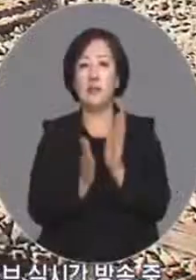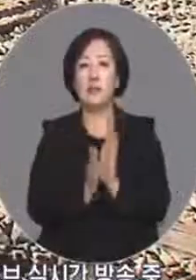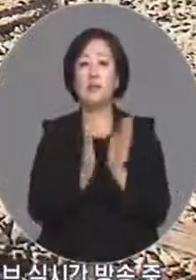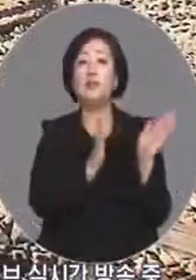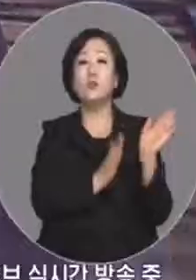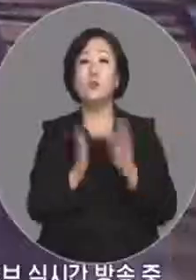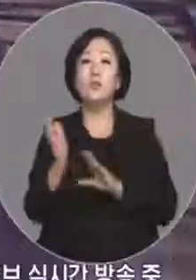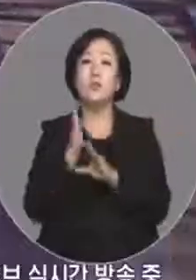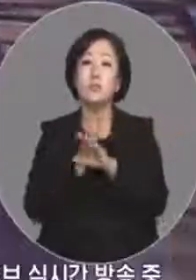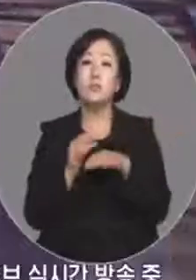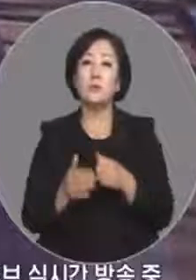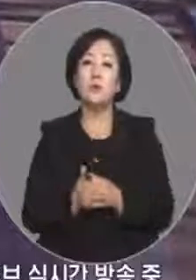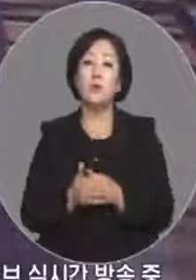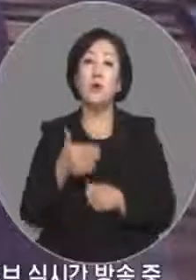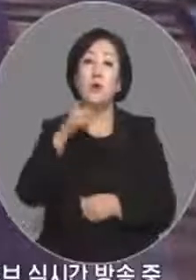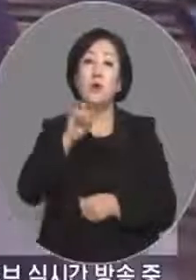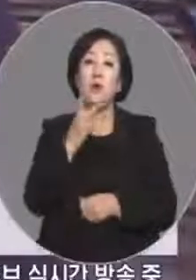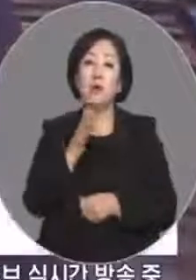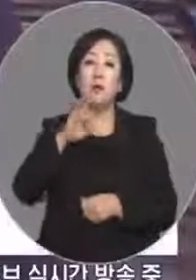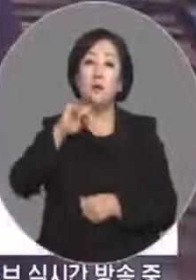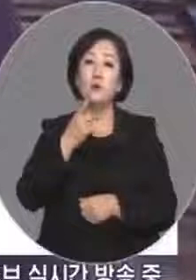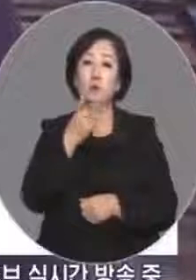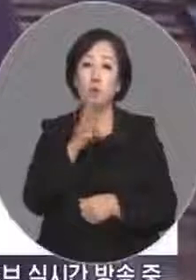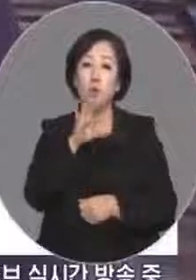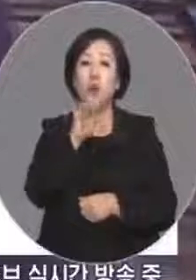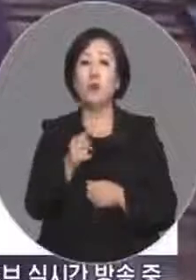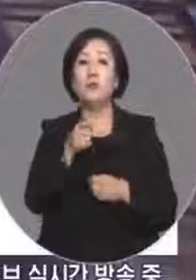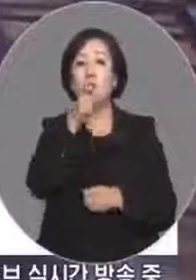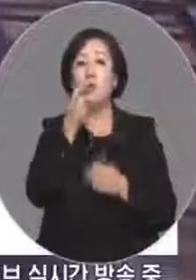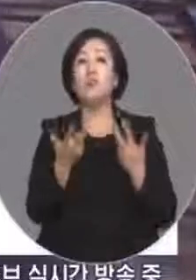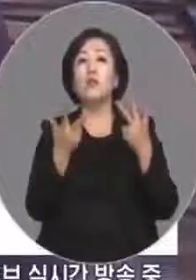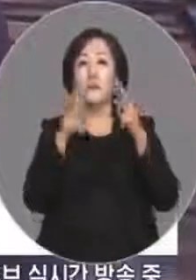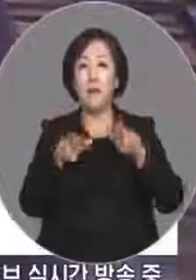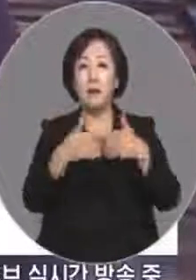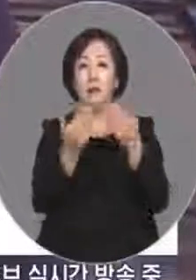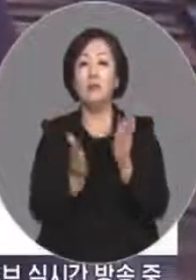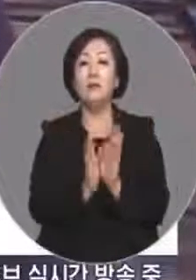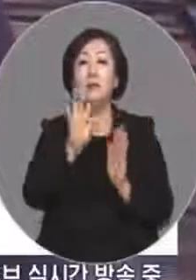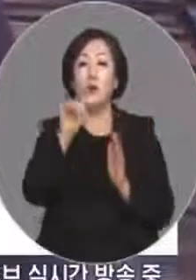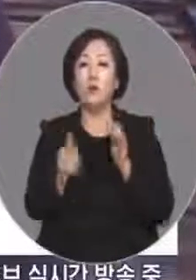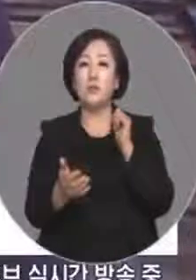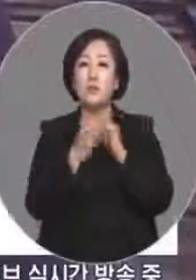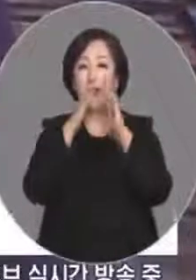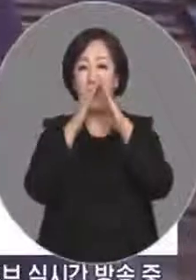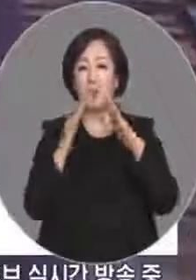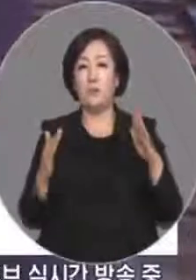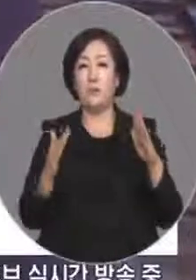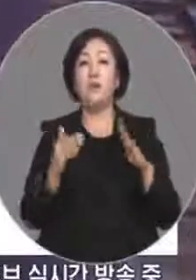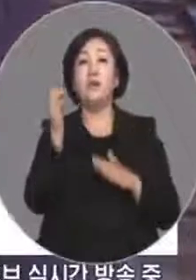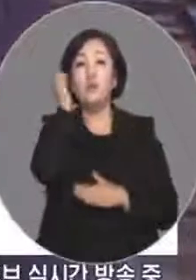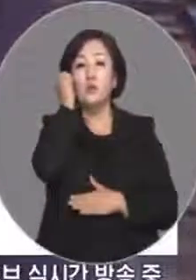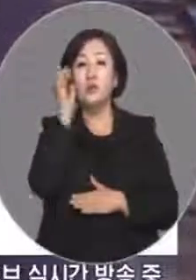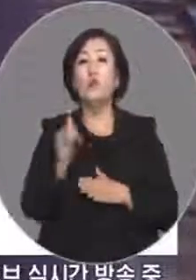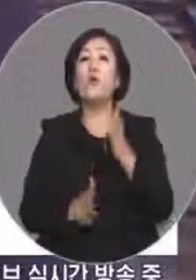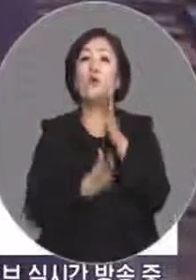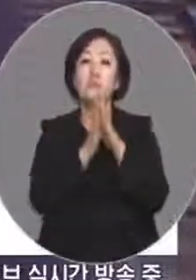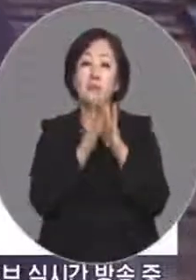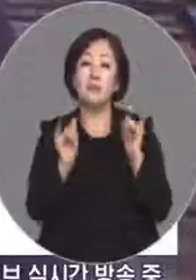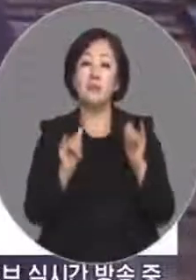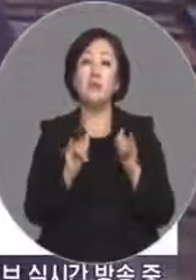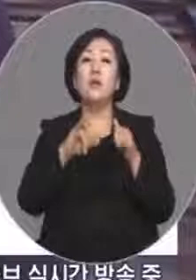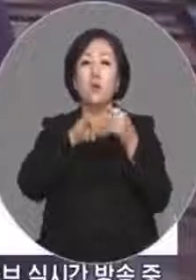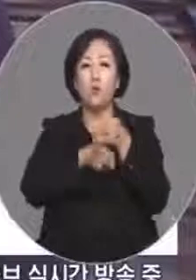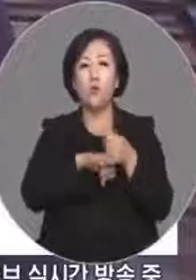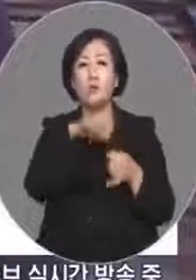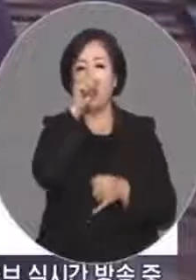본격화합니다. 강동 관광단지 내에는 워터파크, 그다음 글램핑장, 숙박시설 등 우리 시민들이 정말